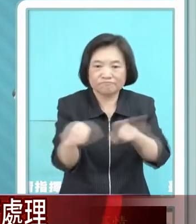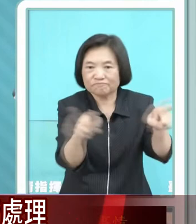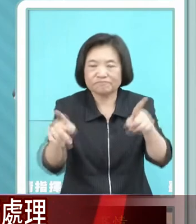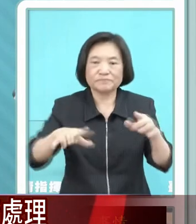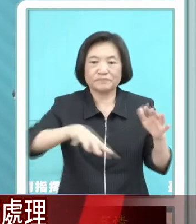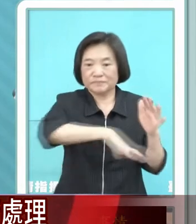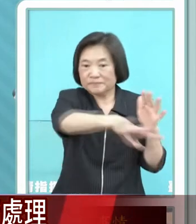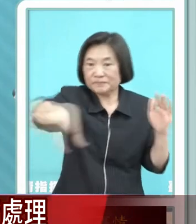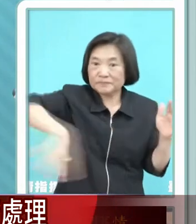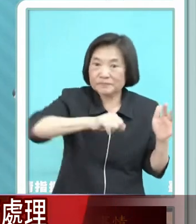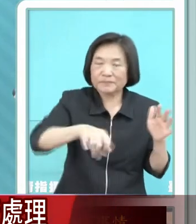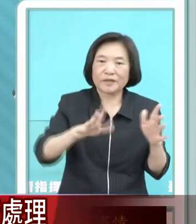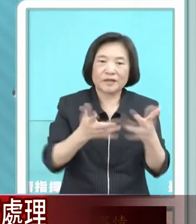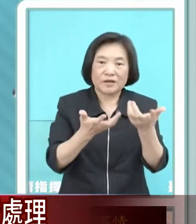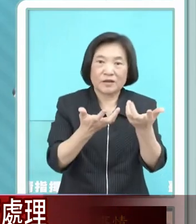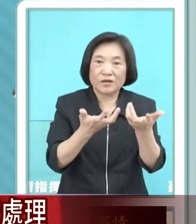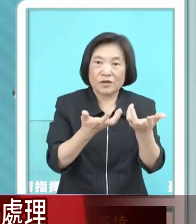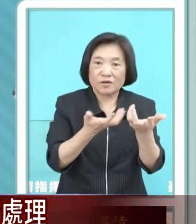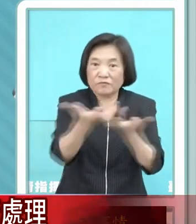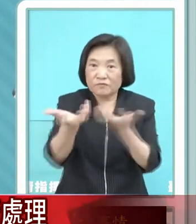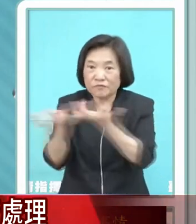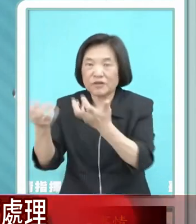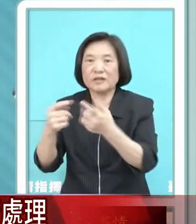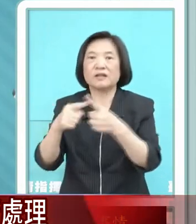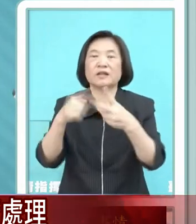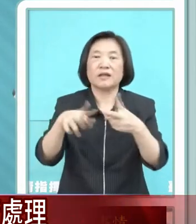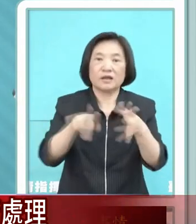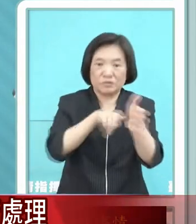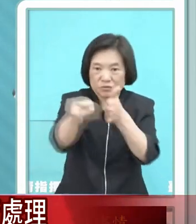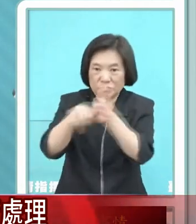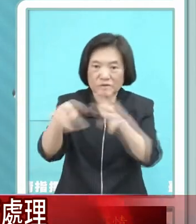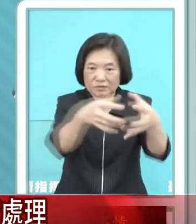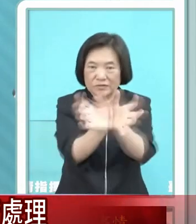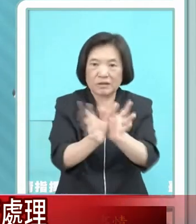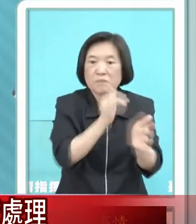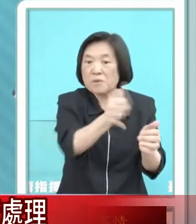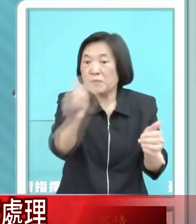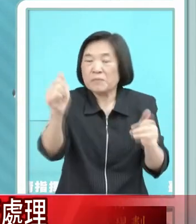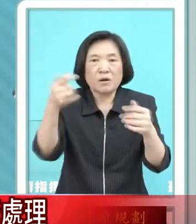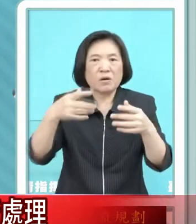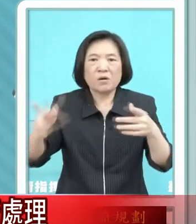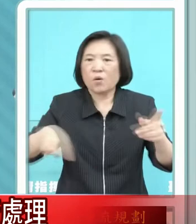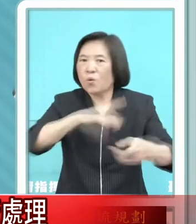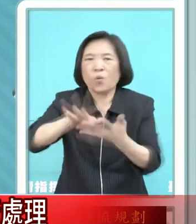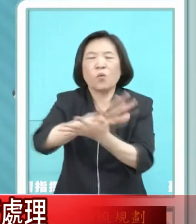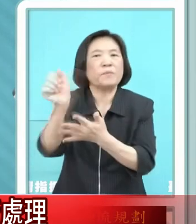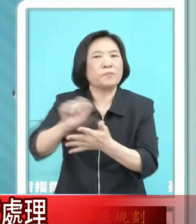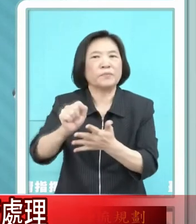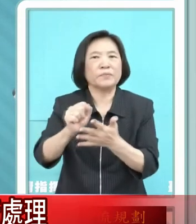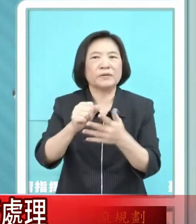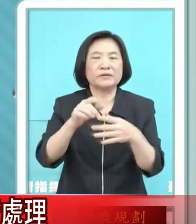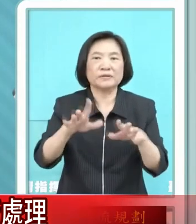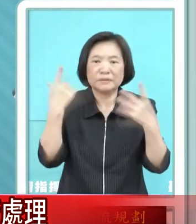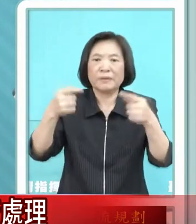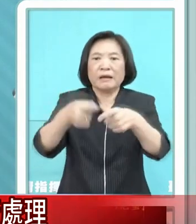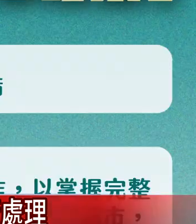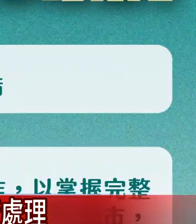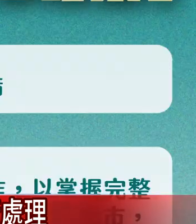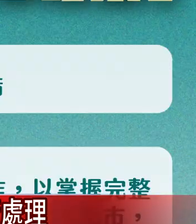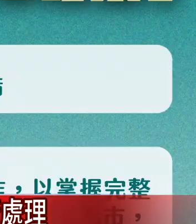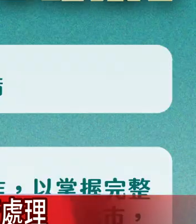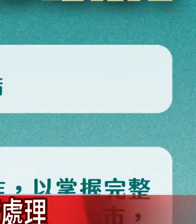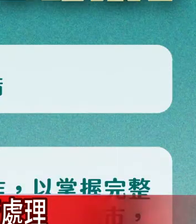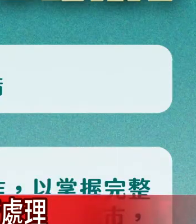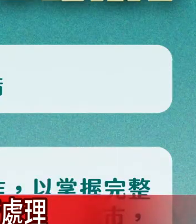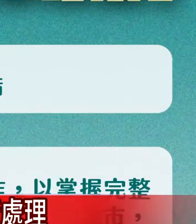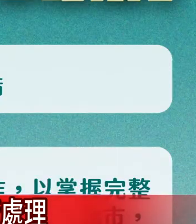域做一个分仓分流的规划，因为他们的确是一个完全是开放空间。那从北农的前面的疫调，